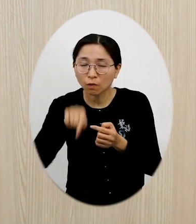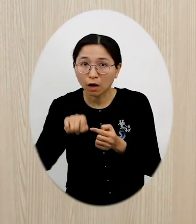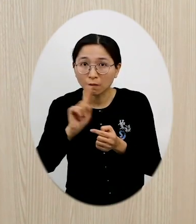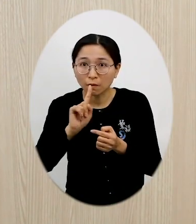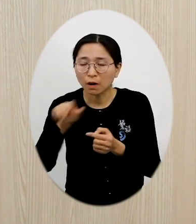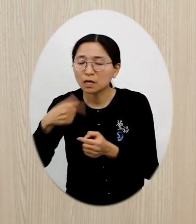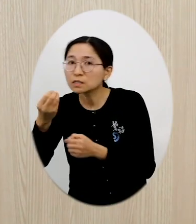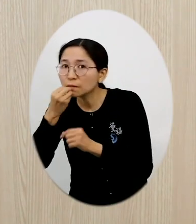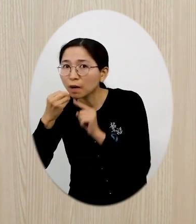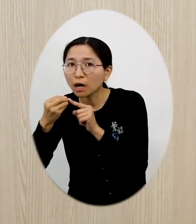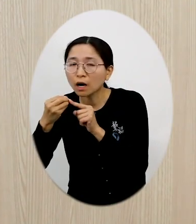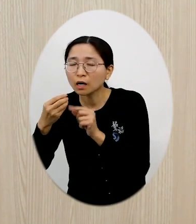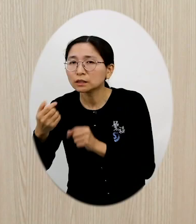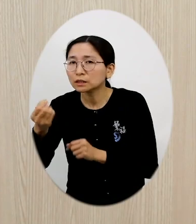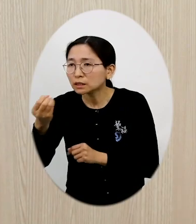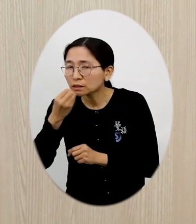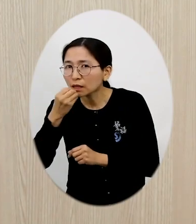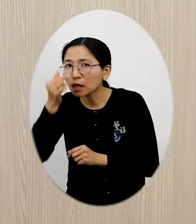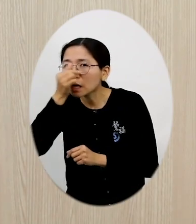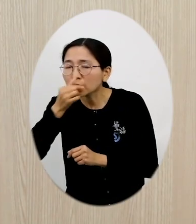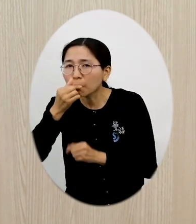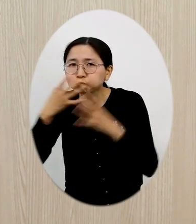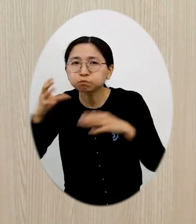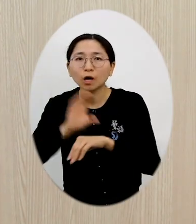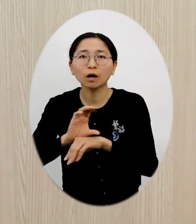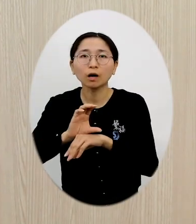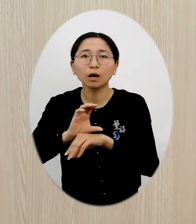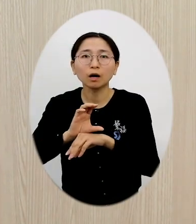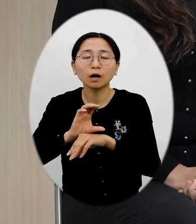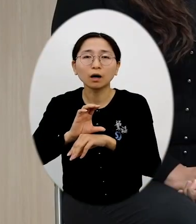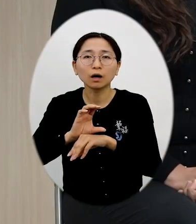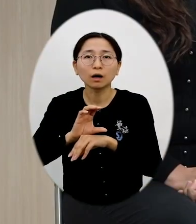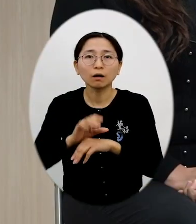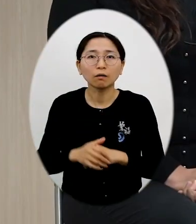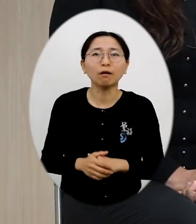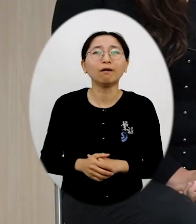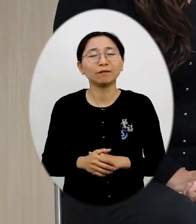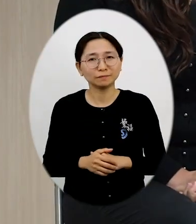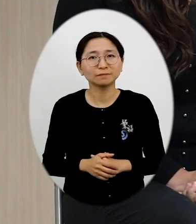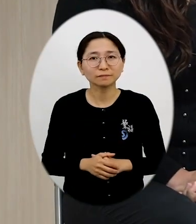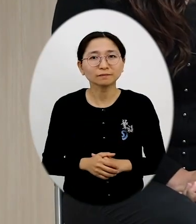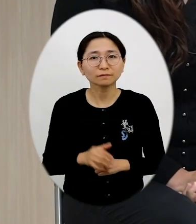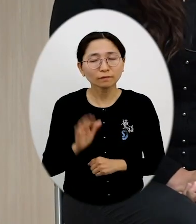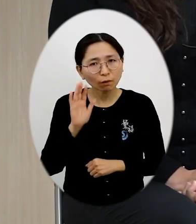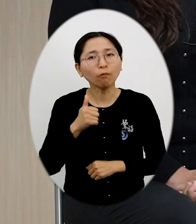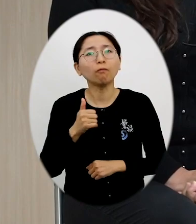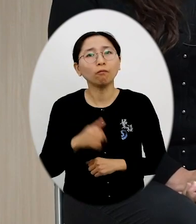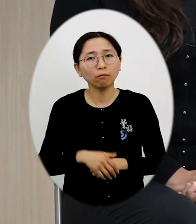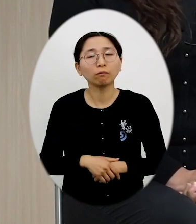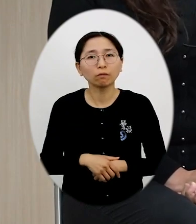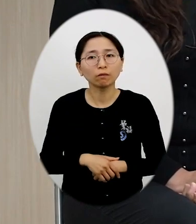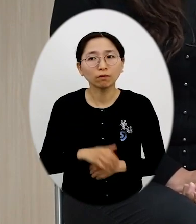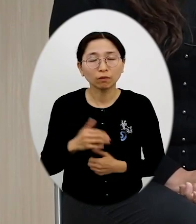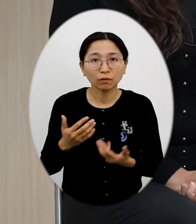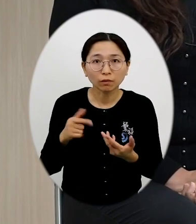釋嘅方法，就係話俾佢聽係由食物裏邊吸取到嘅膽固醇。 哦，係咁，係咁